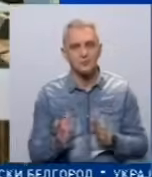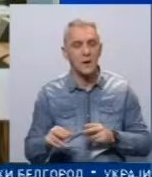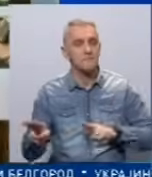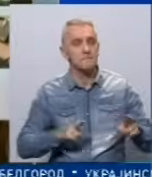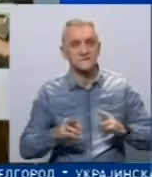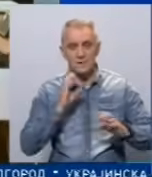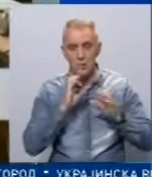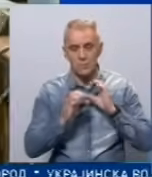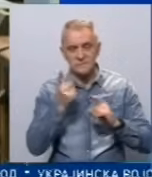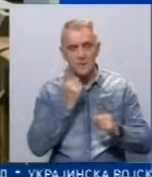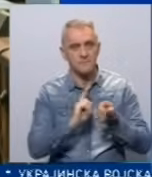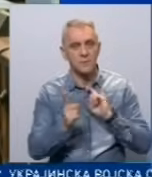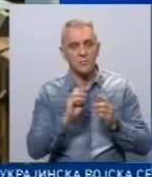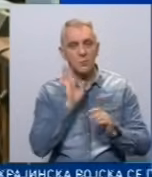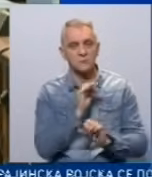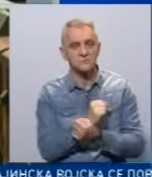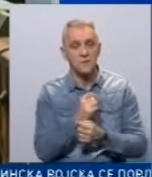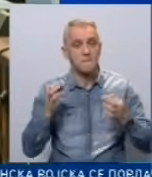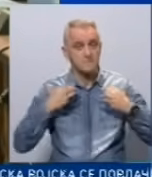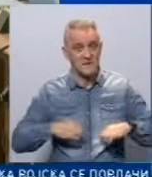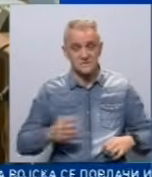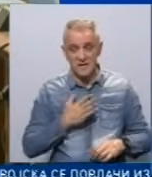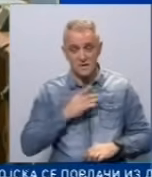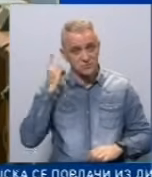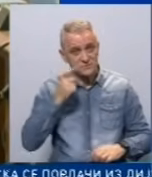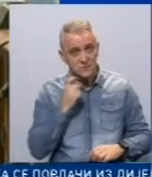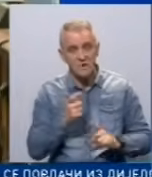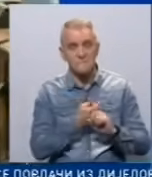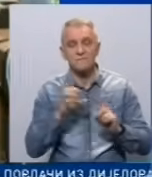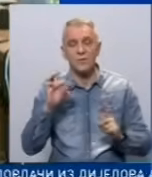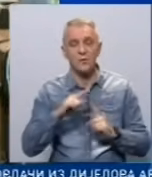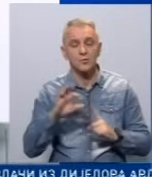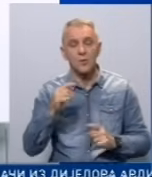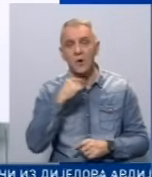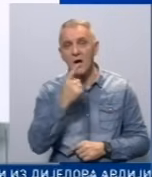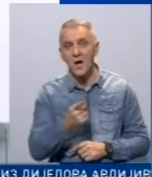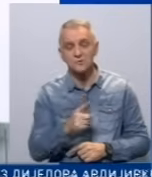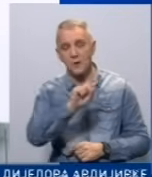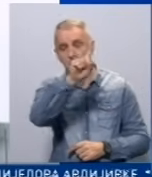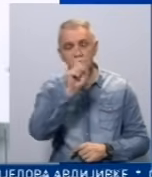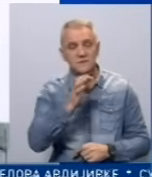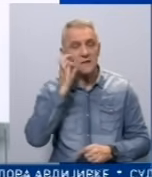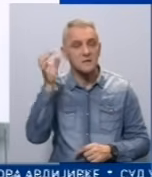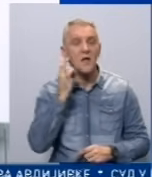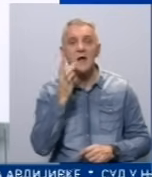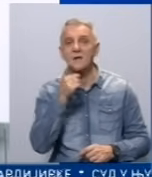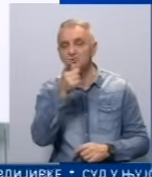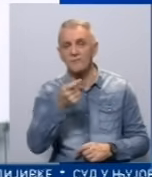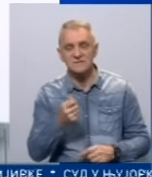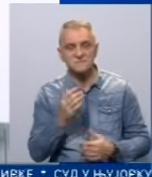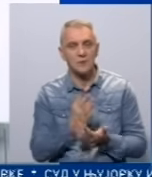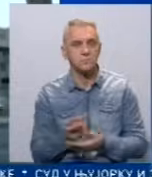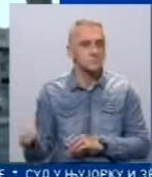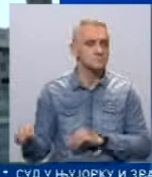Ministar komunikacija i prometa BiH i predsjednik naše stranke Edin Forto rekao je da je pitanje dana kada će ta sredstva